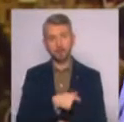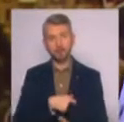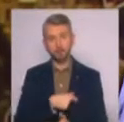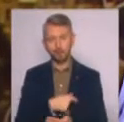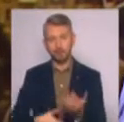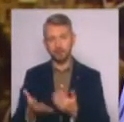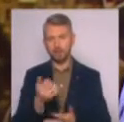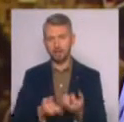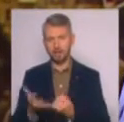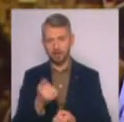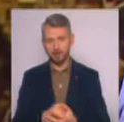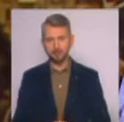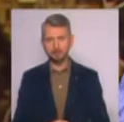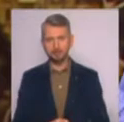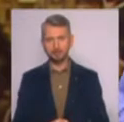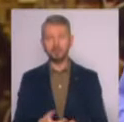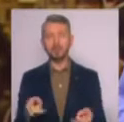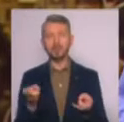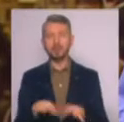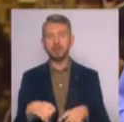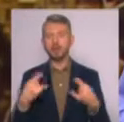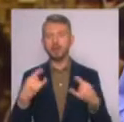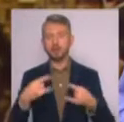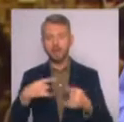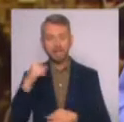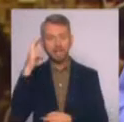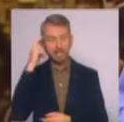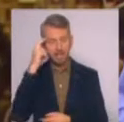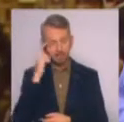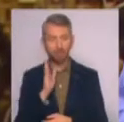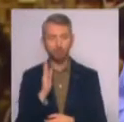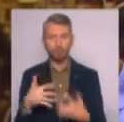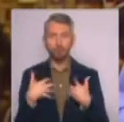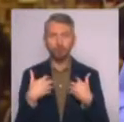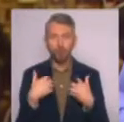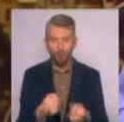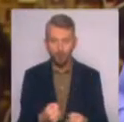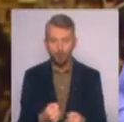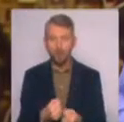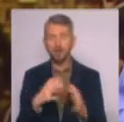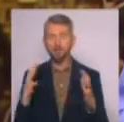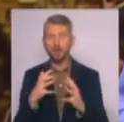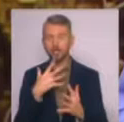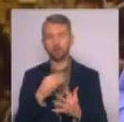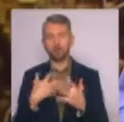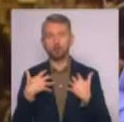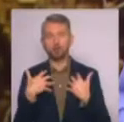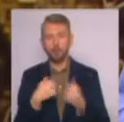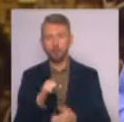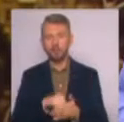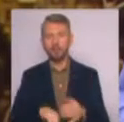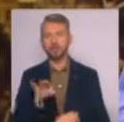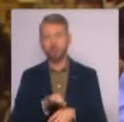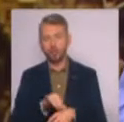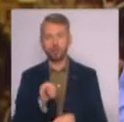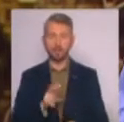депутатська приймальня з Альоною Гарячою. Залишайтесь на телеканалі «Київ», бувайте здорові, бережіть своє здоров'я від хвороб і